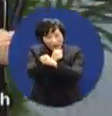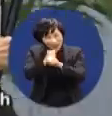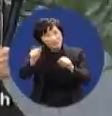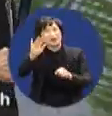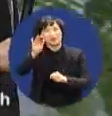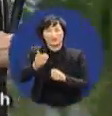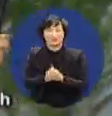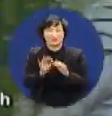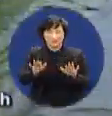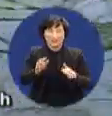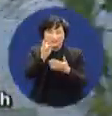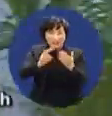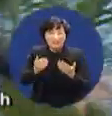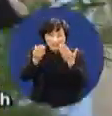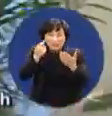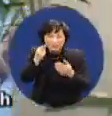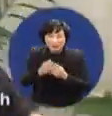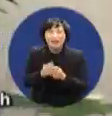해방되었네.